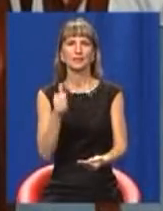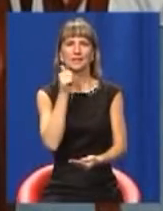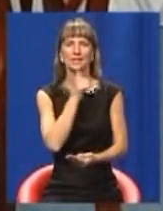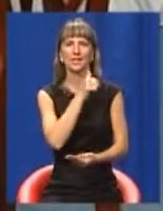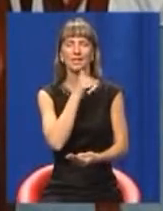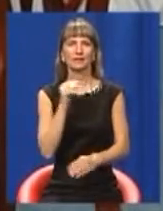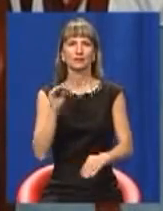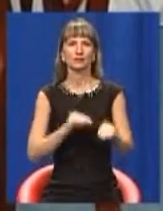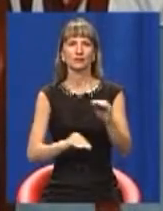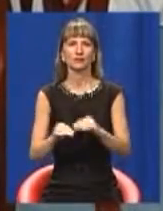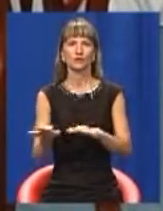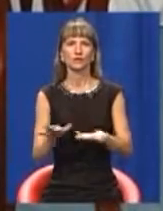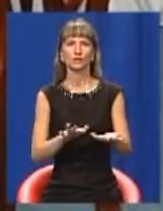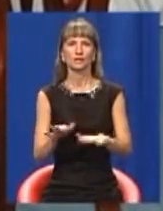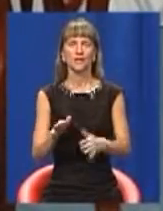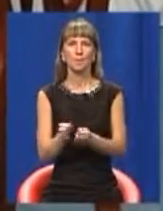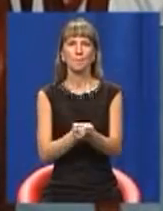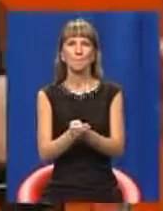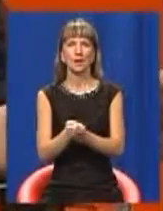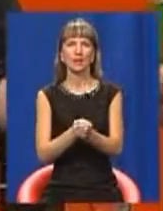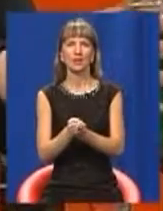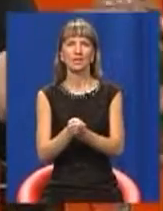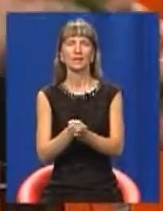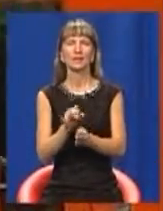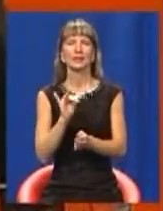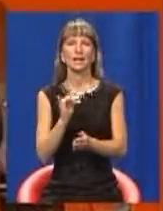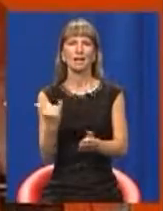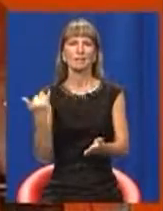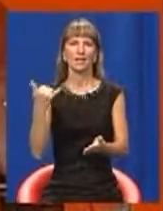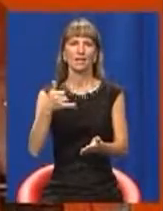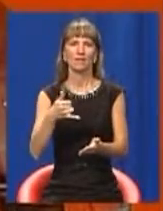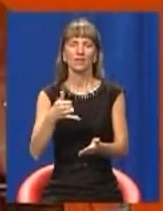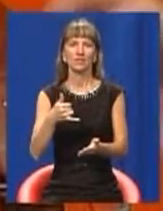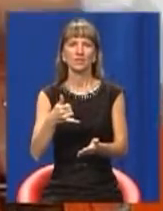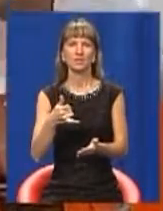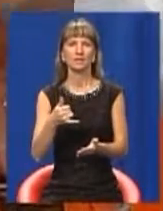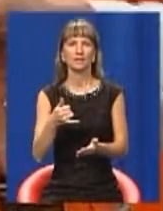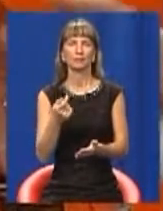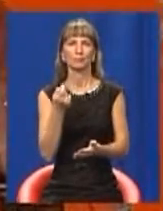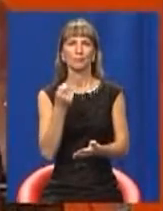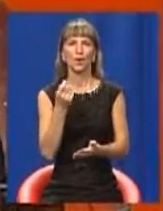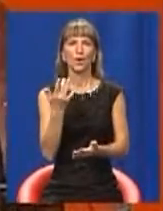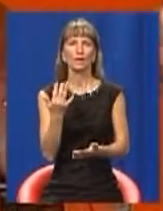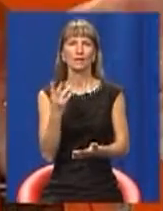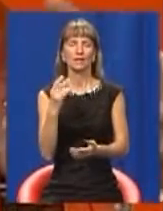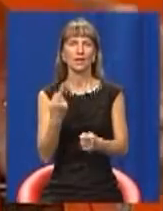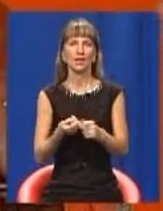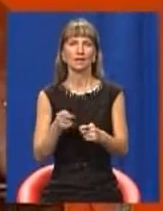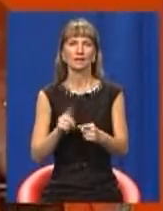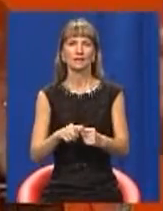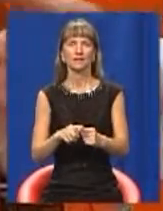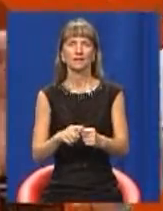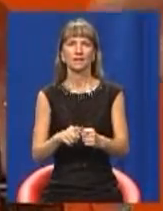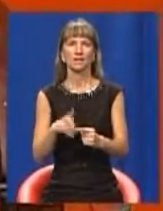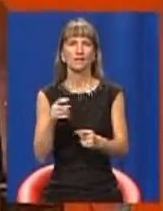секретный реагент. Жидкое мыло. Держи. И выливай определенное количество, но на этот раз уже не в